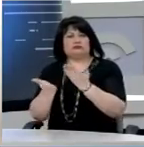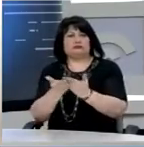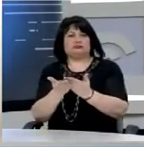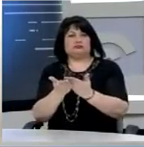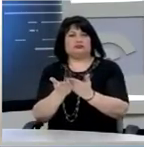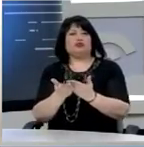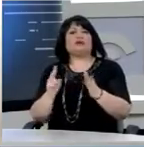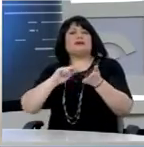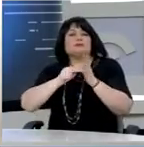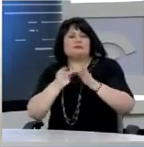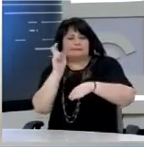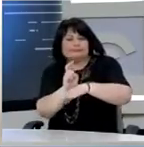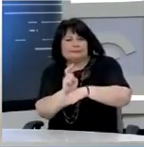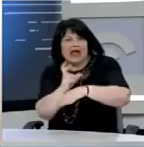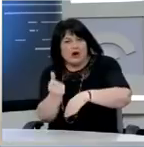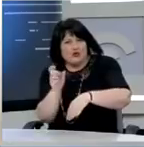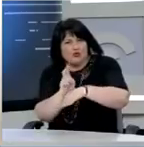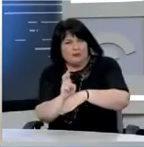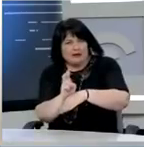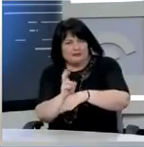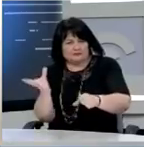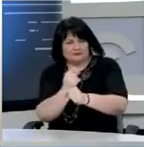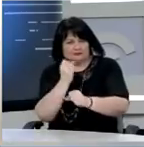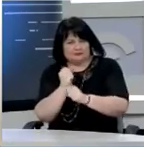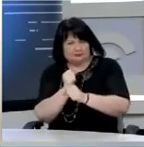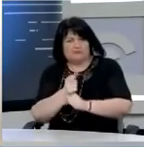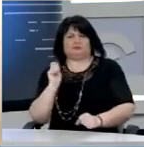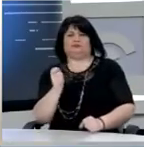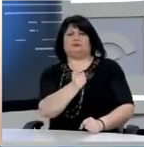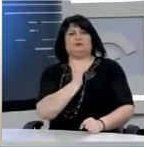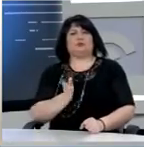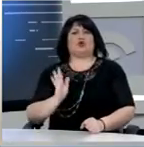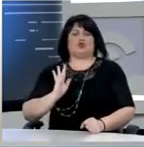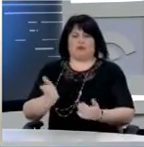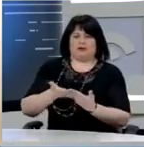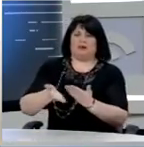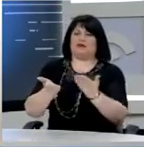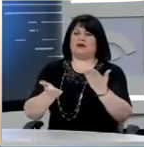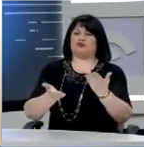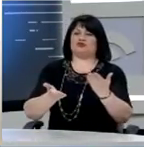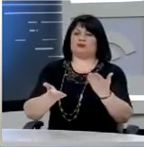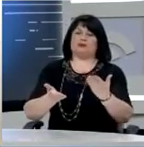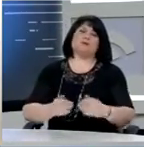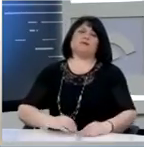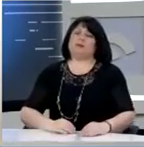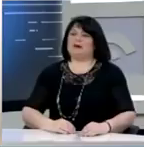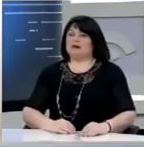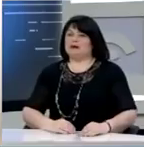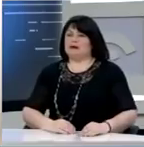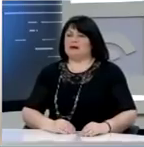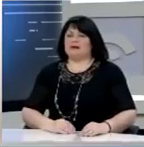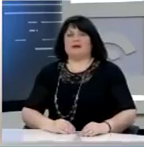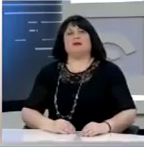χώρο που κερδίσαμε, με στόχο την ενίσχυση της ήδη υπαρκτής και